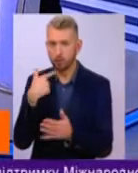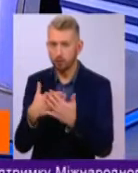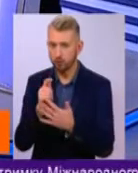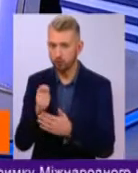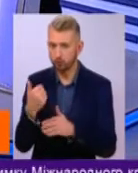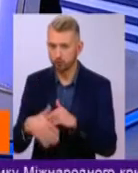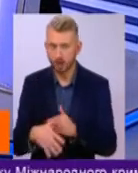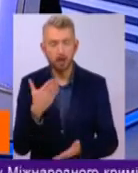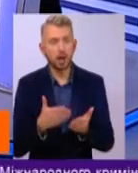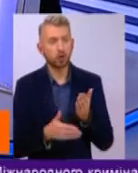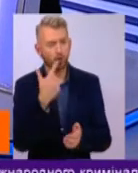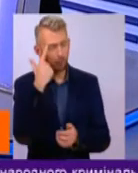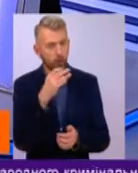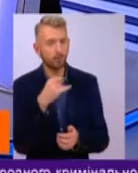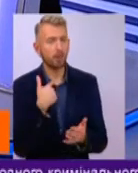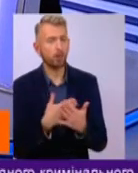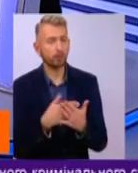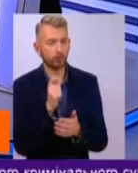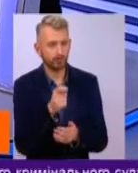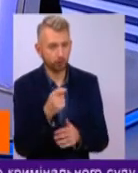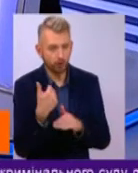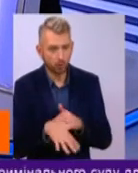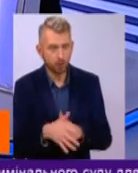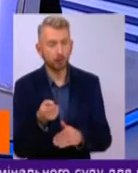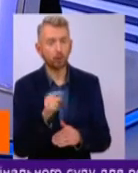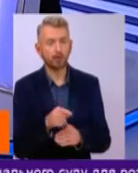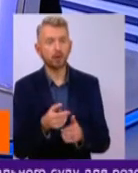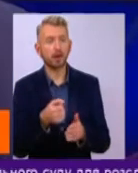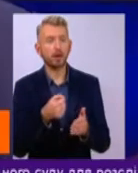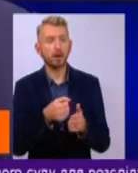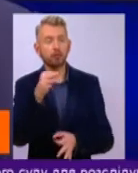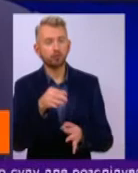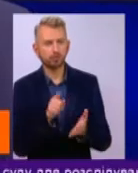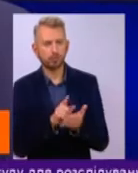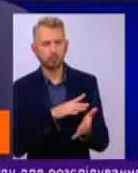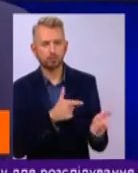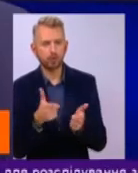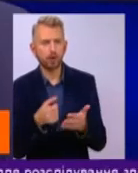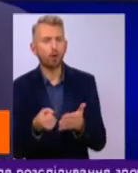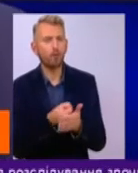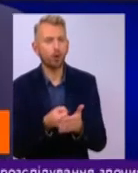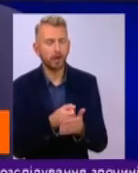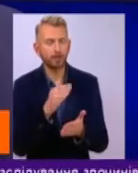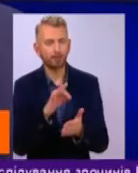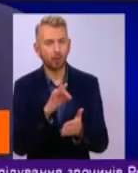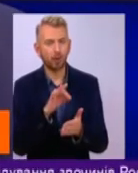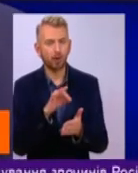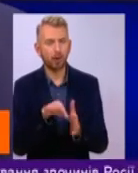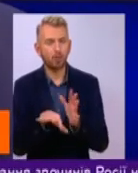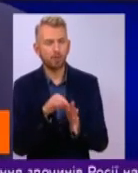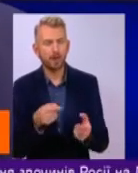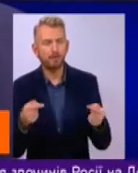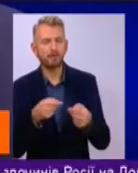Якщо повідомлення про підозру вручено, то тоді повинно до суду бути підготовлене клопотання про обрання